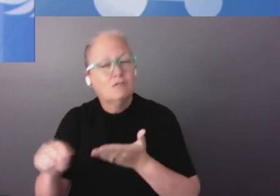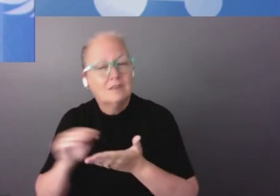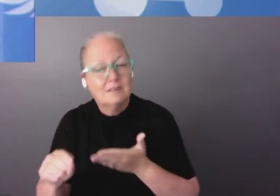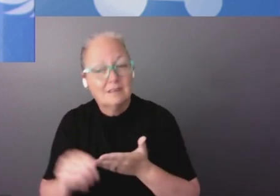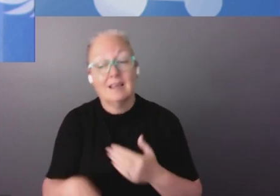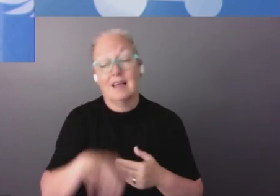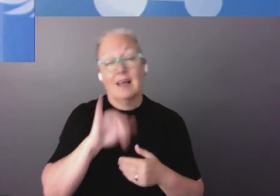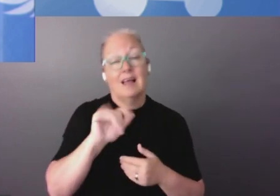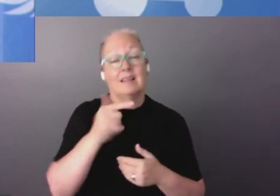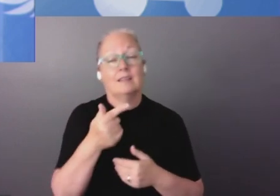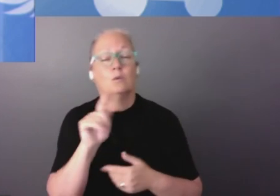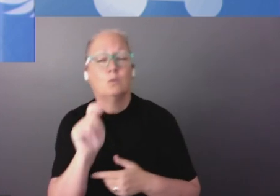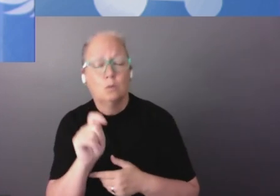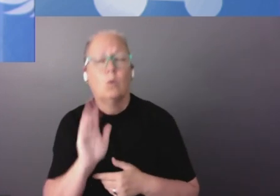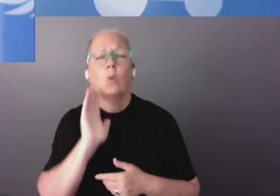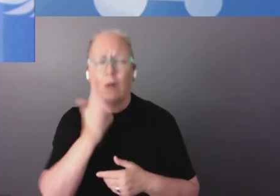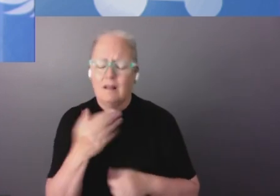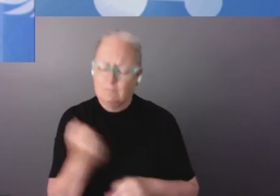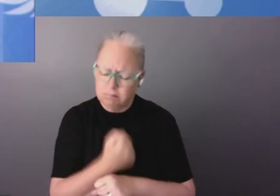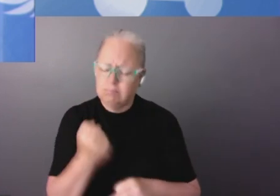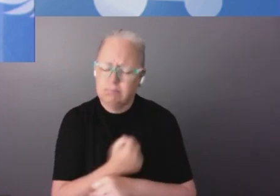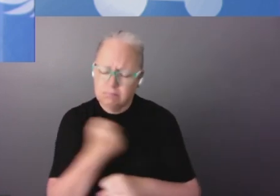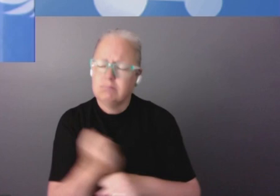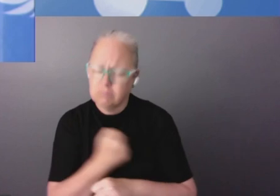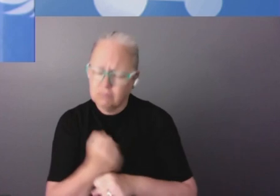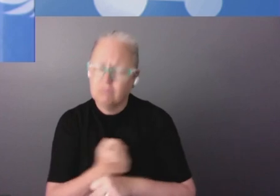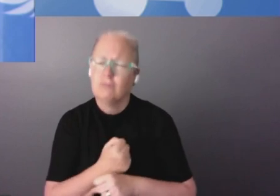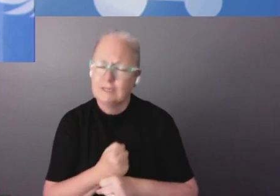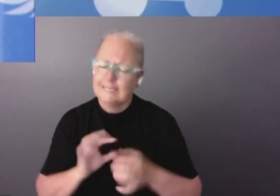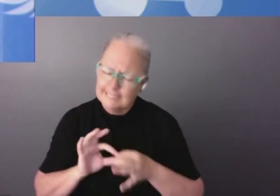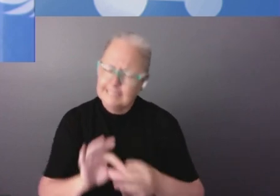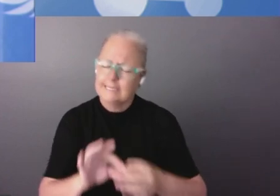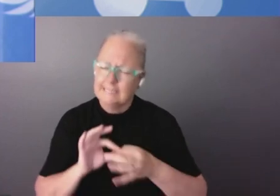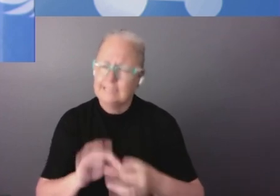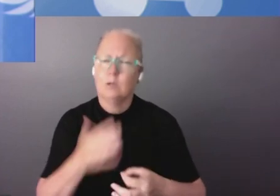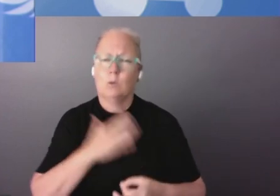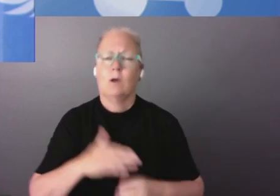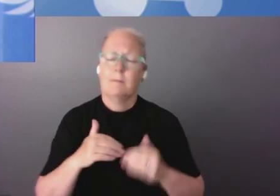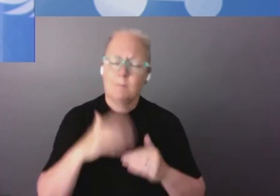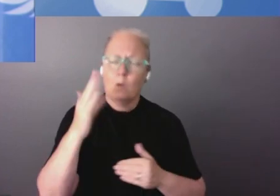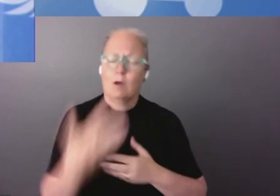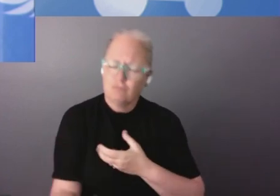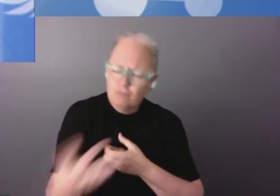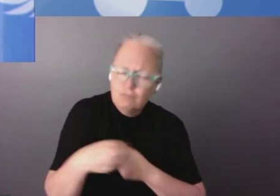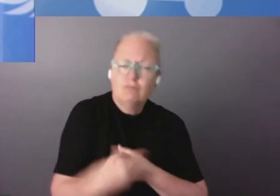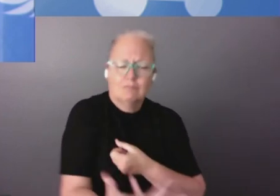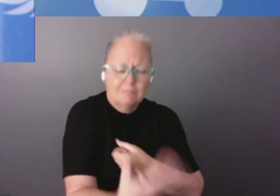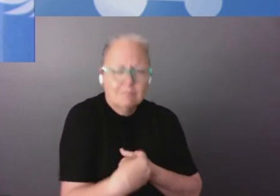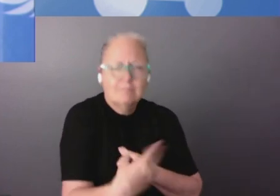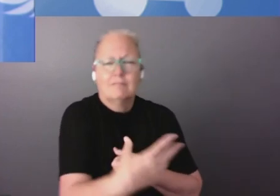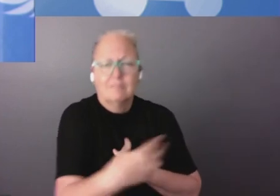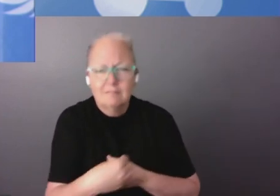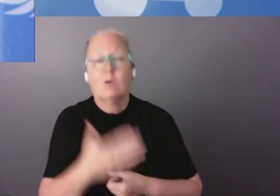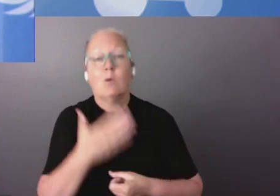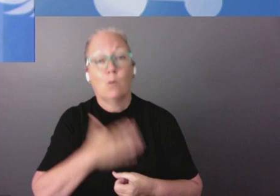wnioski płynące z debat podczas tegorocznej edycji szczytu cyfrowego,